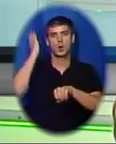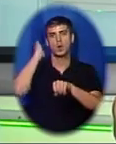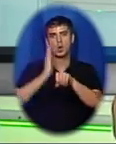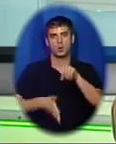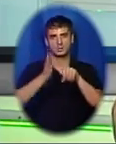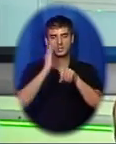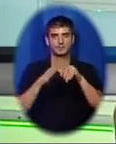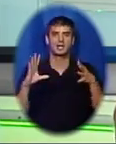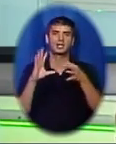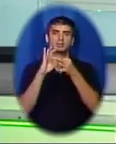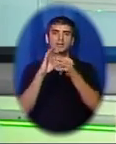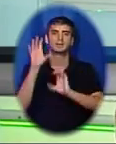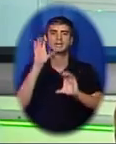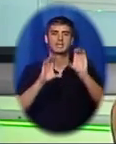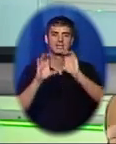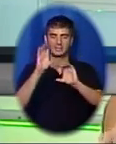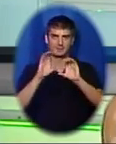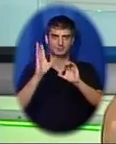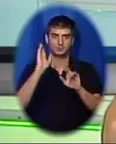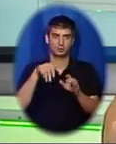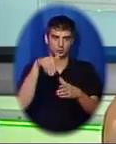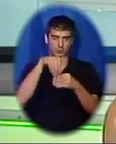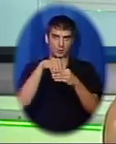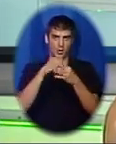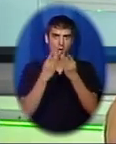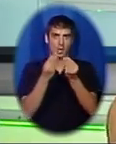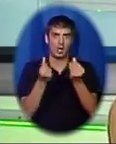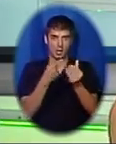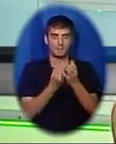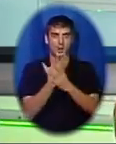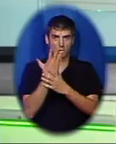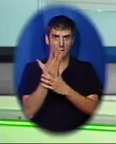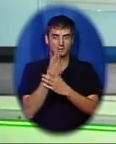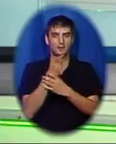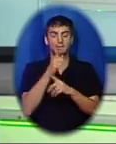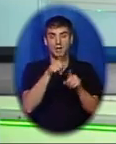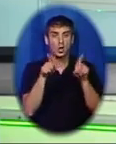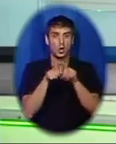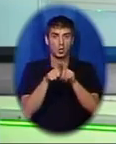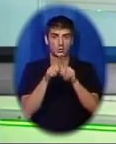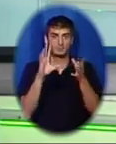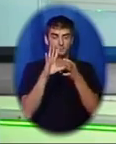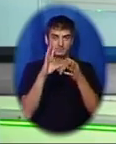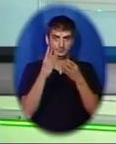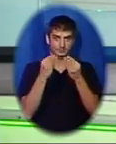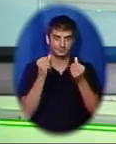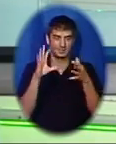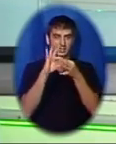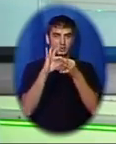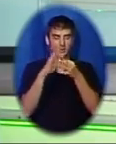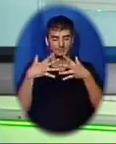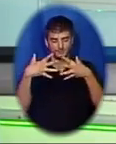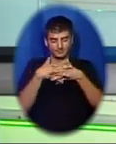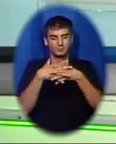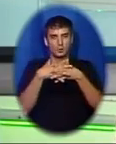את אותם קשרים כימיים שיש קיימים בחומר האורגני, ואותם קשרים